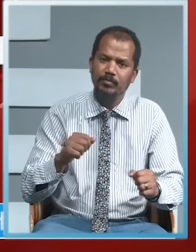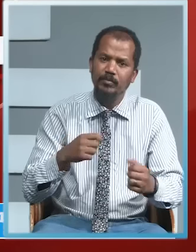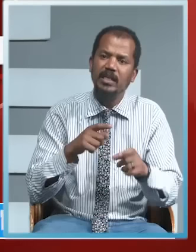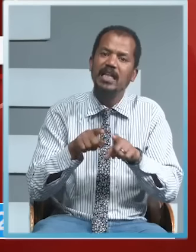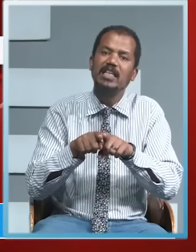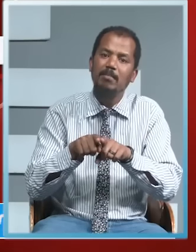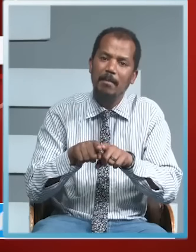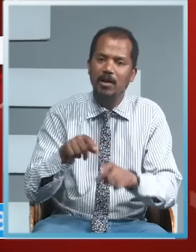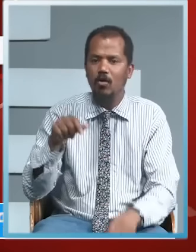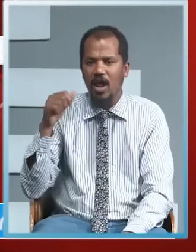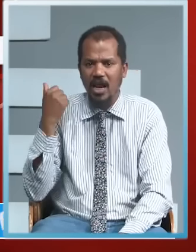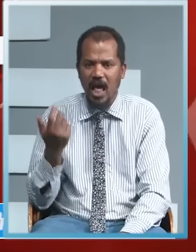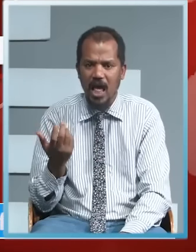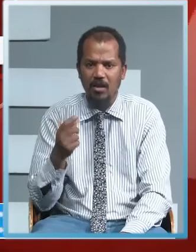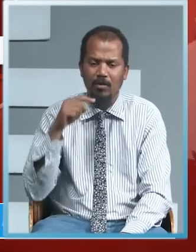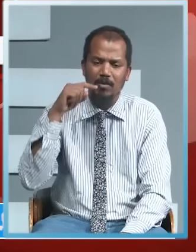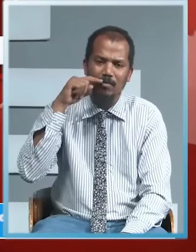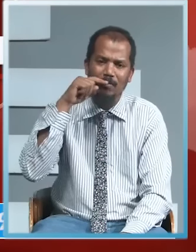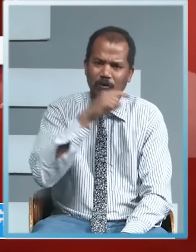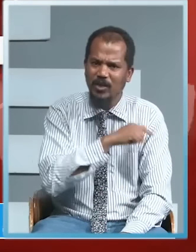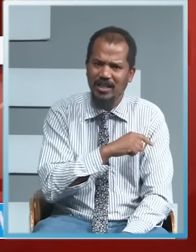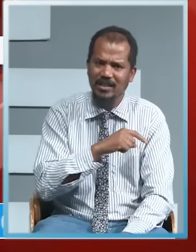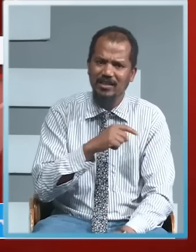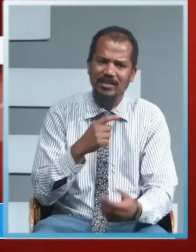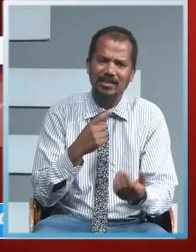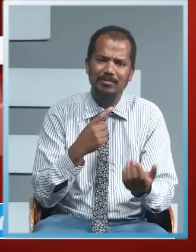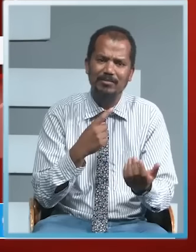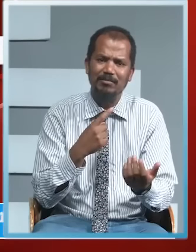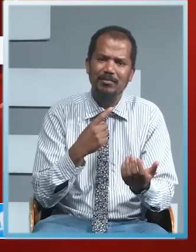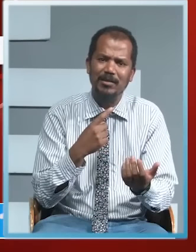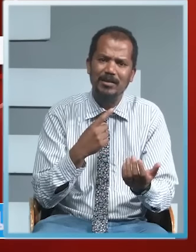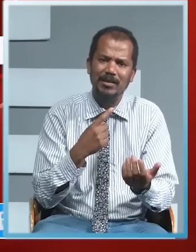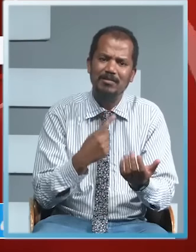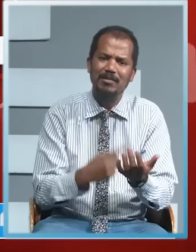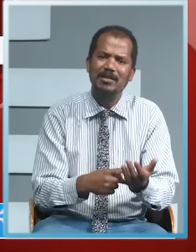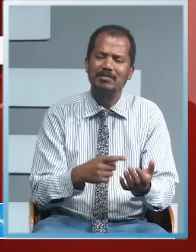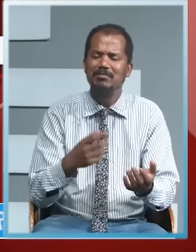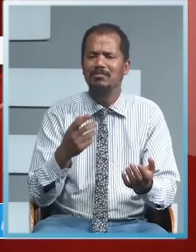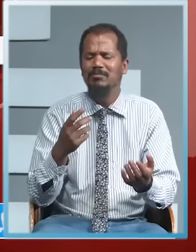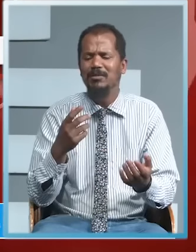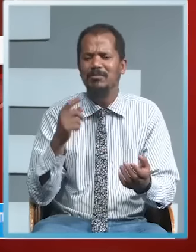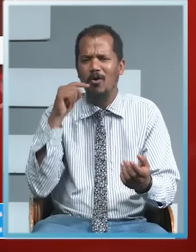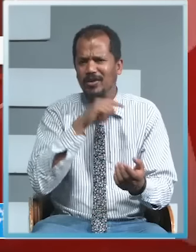የተስማማ ነው። ሌላ በውሸት በዚህ ስም በዚህ በቦይድን ስም